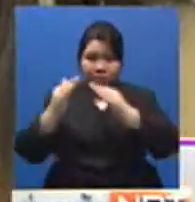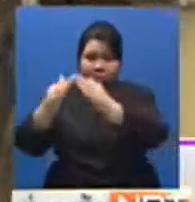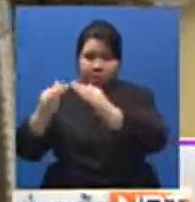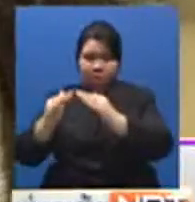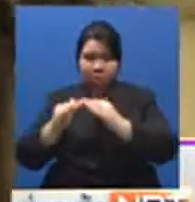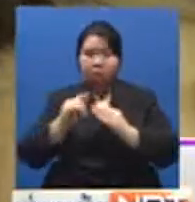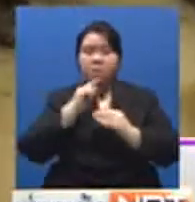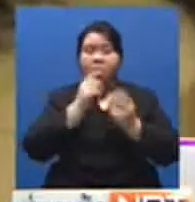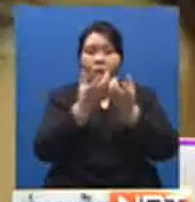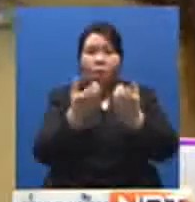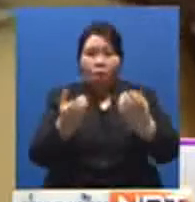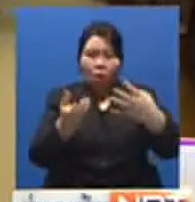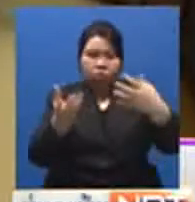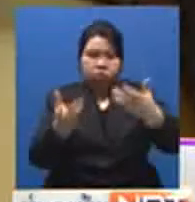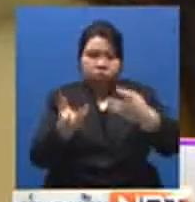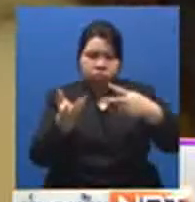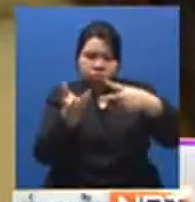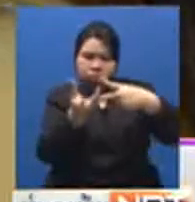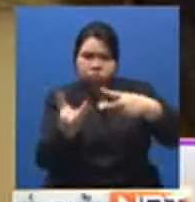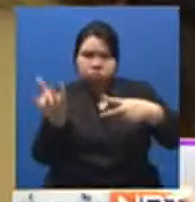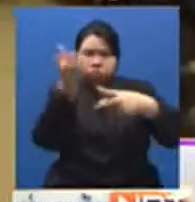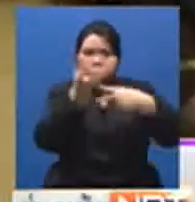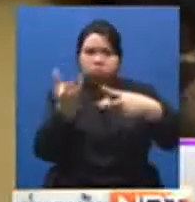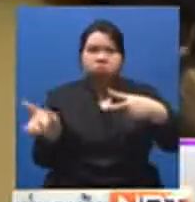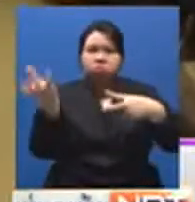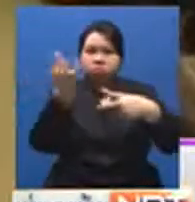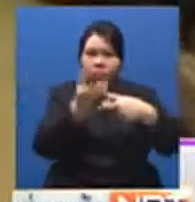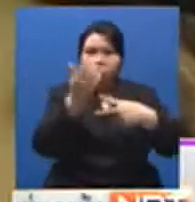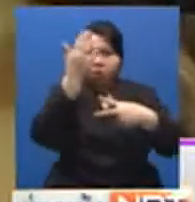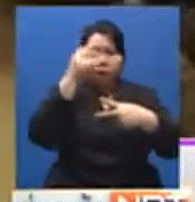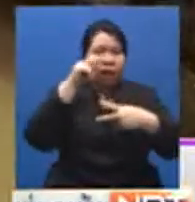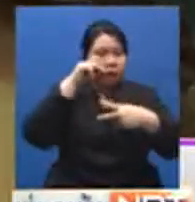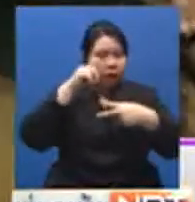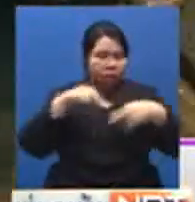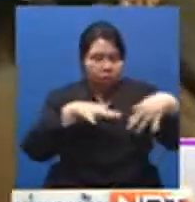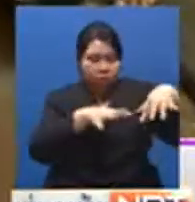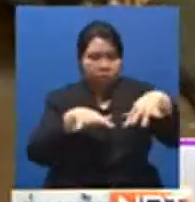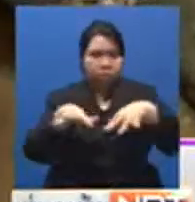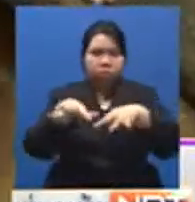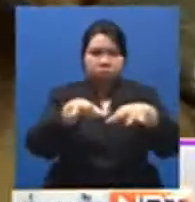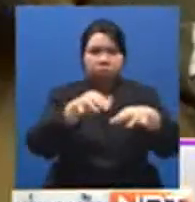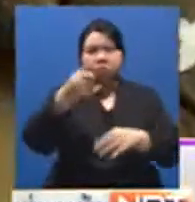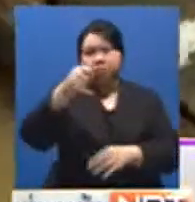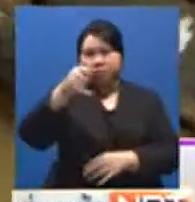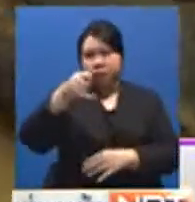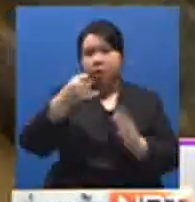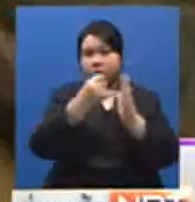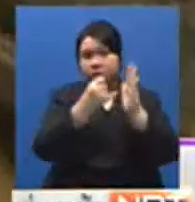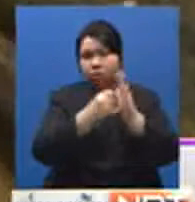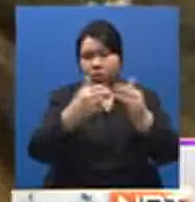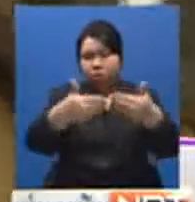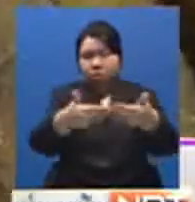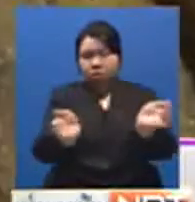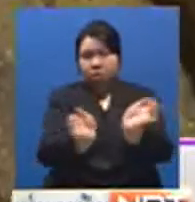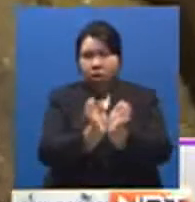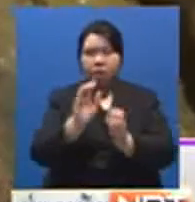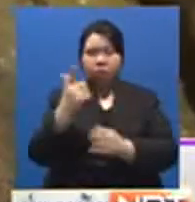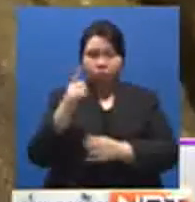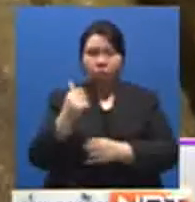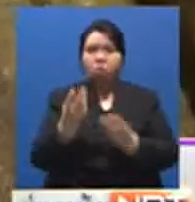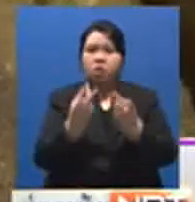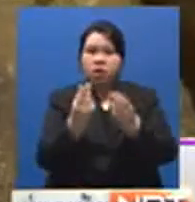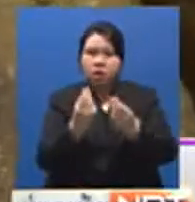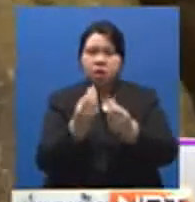ว่าอาจจะมีการระบายน้ำเพิ่มมากขึ้นขณะที่ชาวนาในตำบลหัวไผ่อำเภอเมืองอ่างทองก็เร่งการเก็บเกี่ยวข้าว